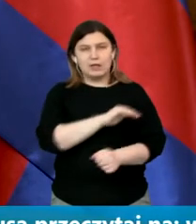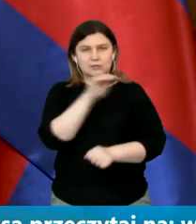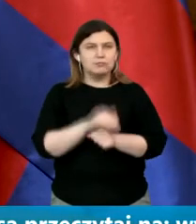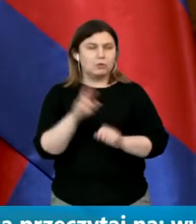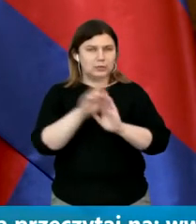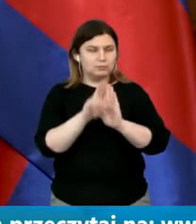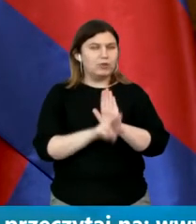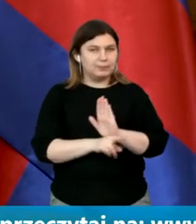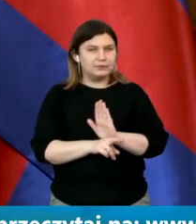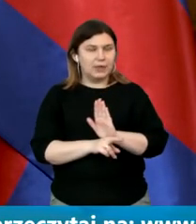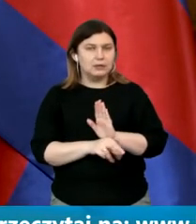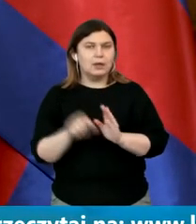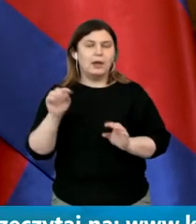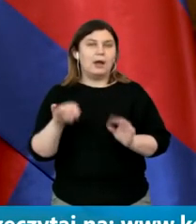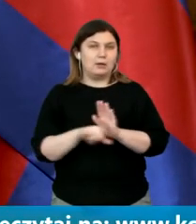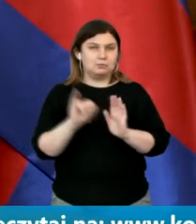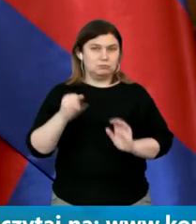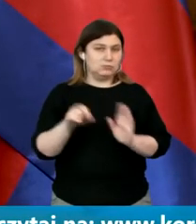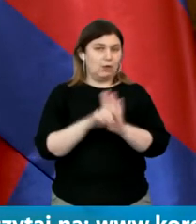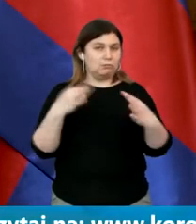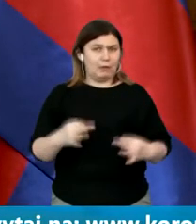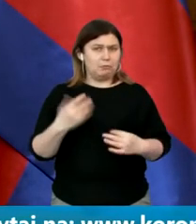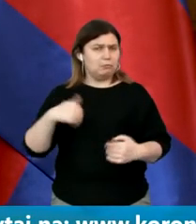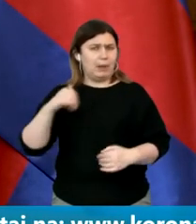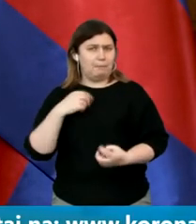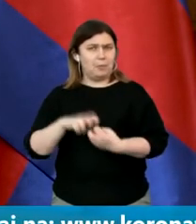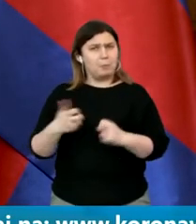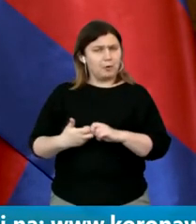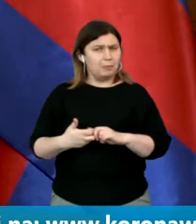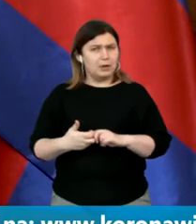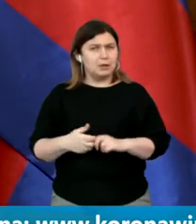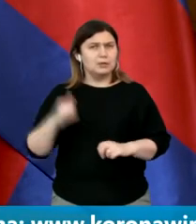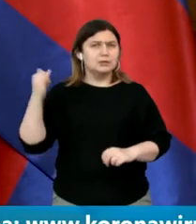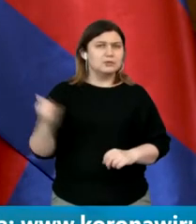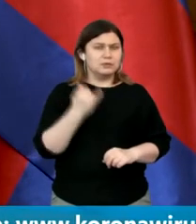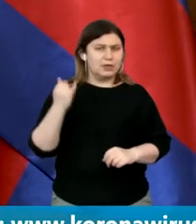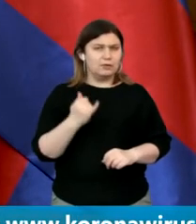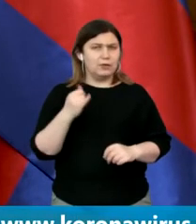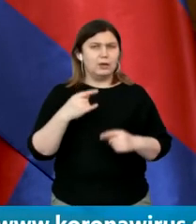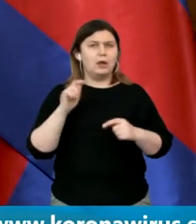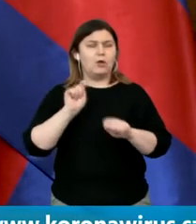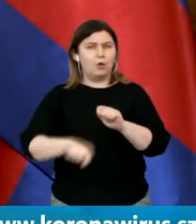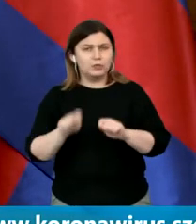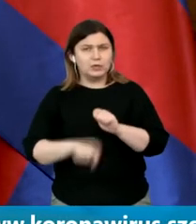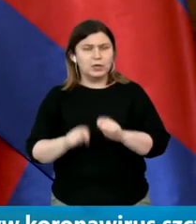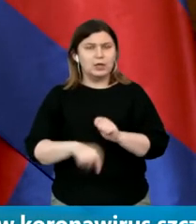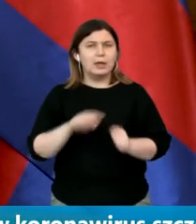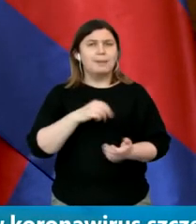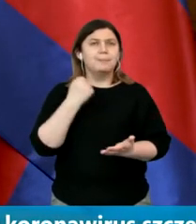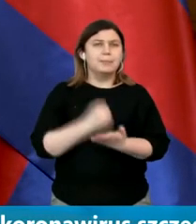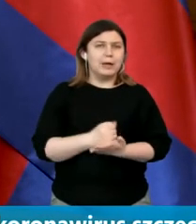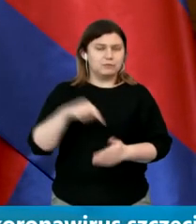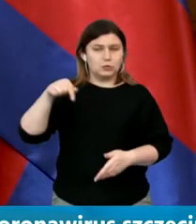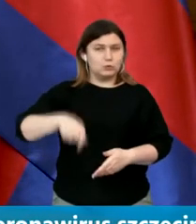przepisami. Jak do tej pory z tym problemów nie było, przychodziły odpowiednie kontrole i naszych prawników, i